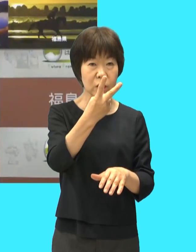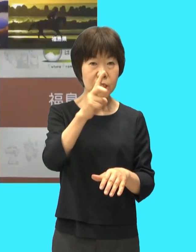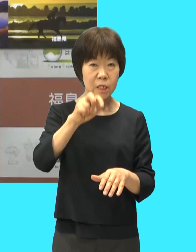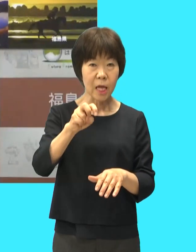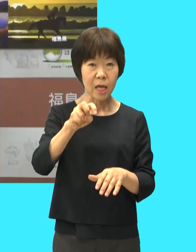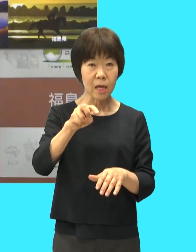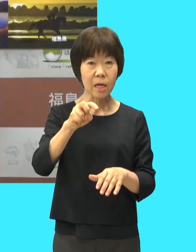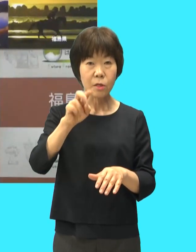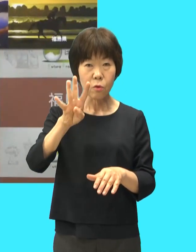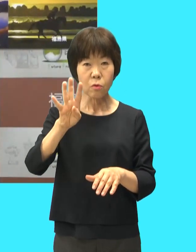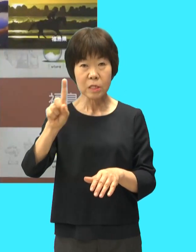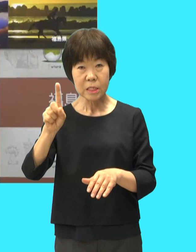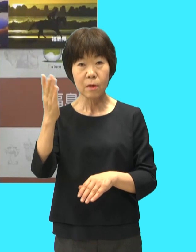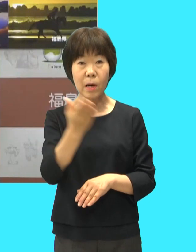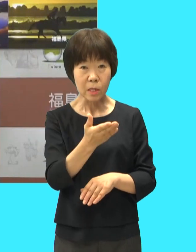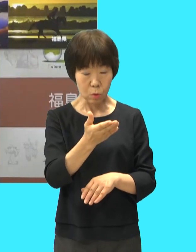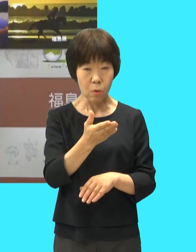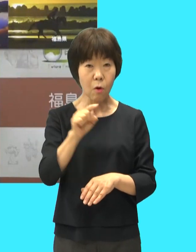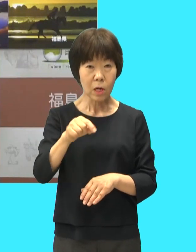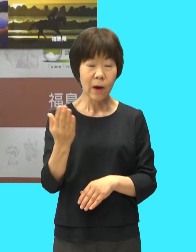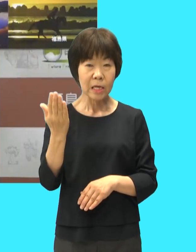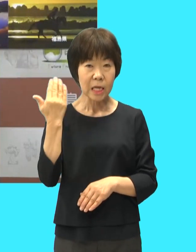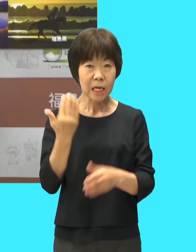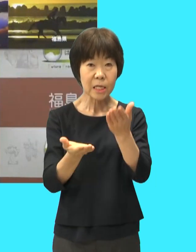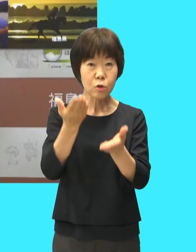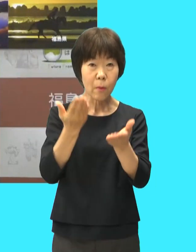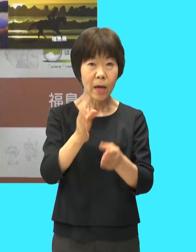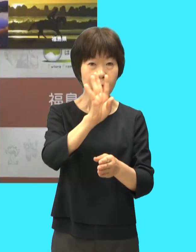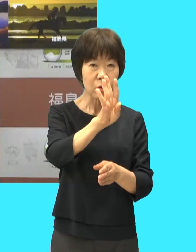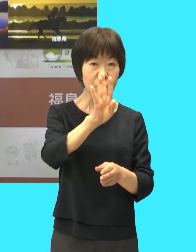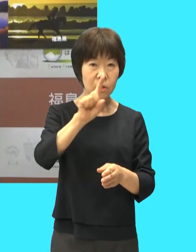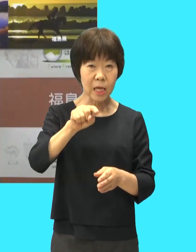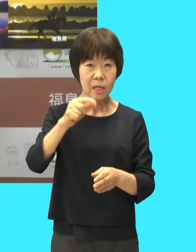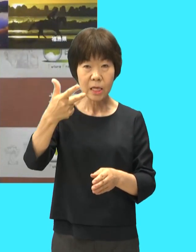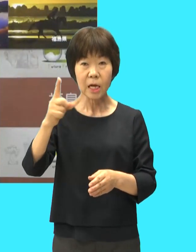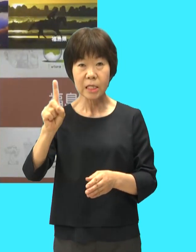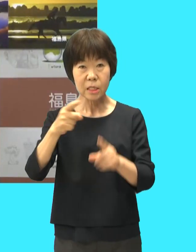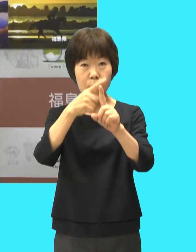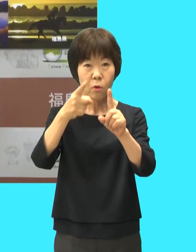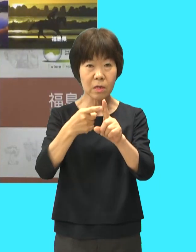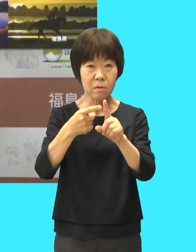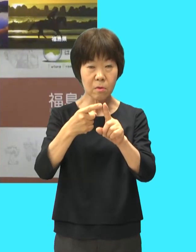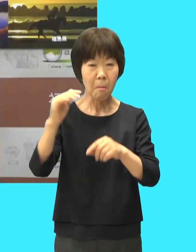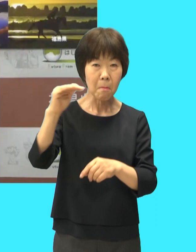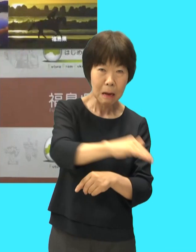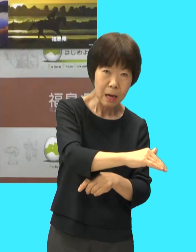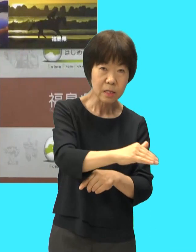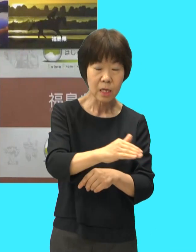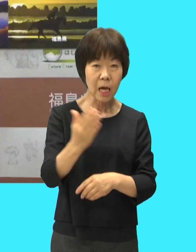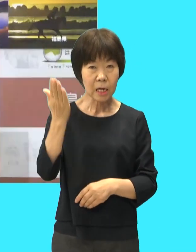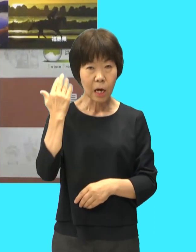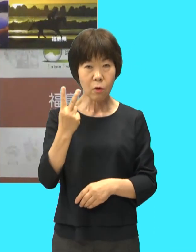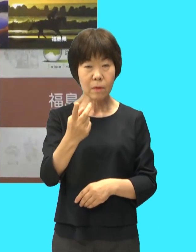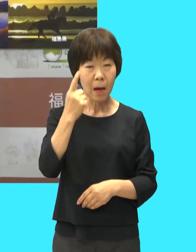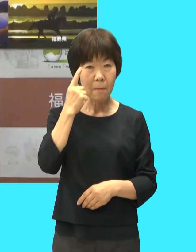52.41%これは前回にプラベ4.71ポイント低下をし過去2番